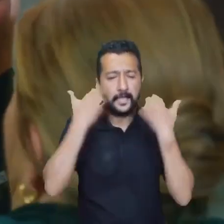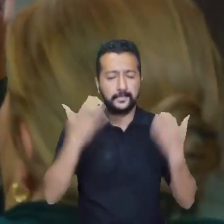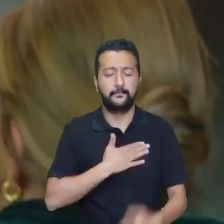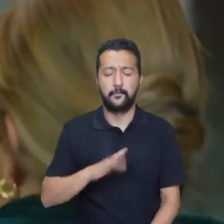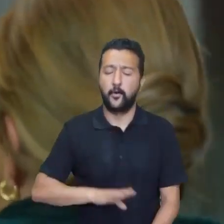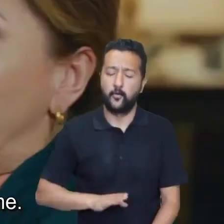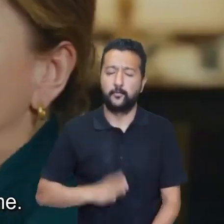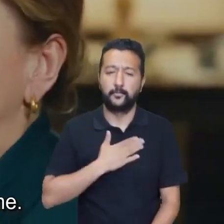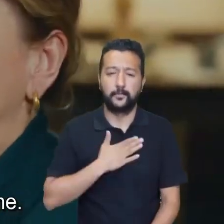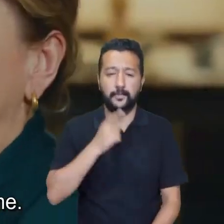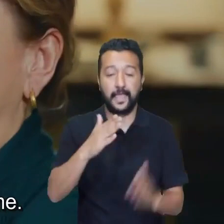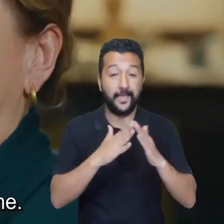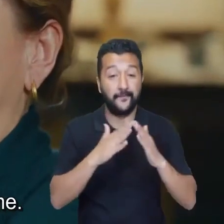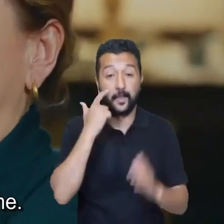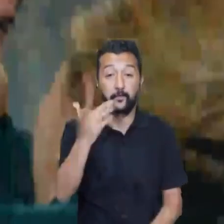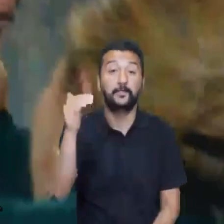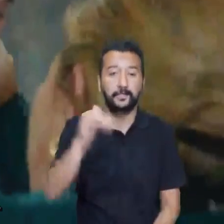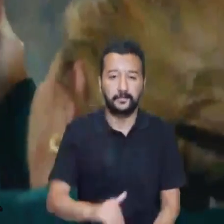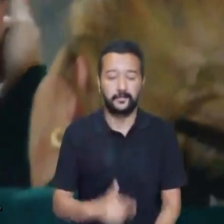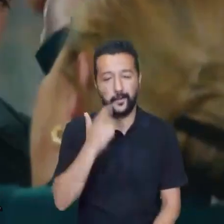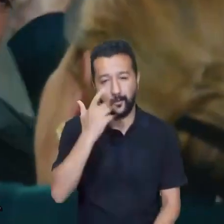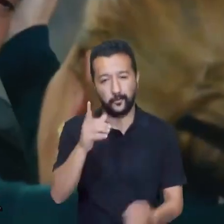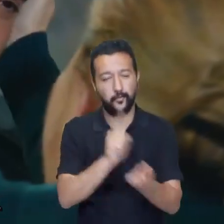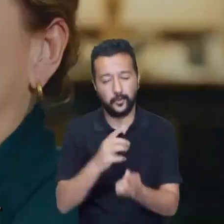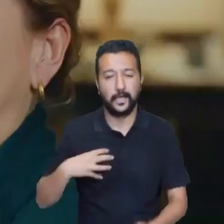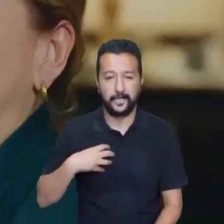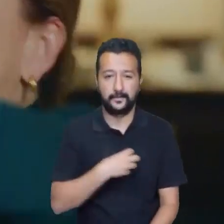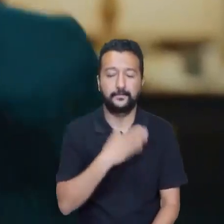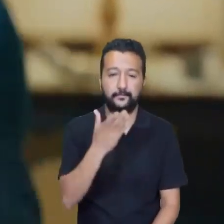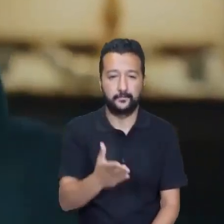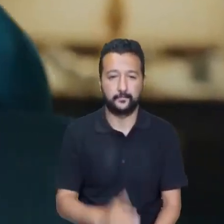Aslan oğlum benim, evine hoş geldin. Hoş bulduk anneciğim.